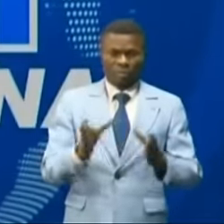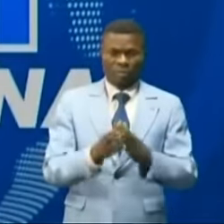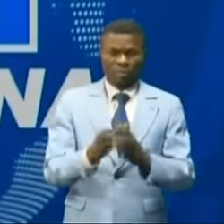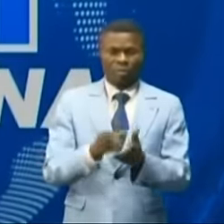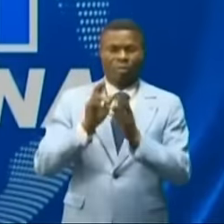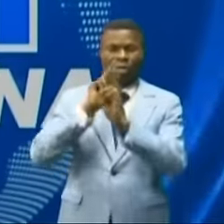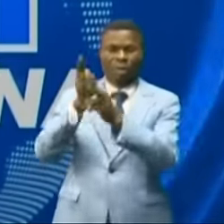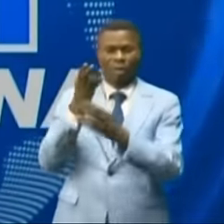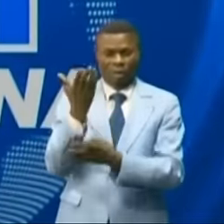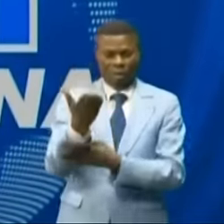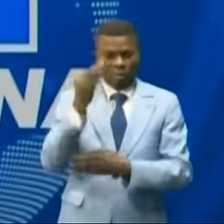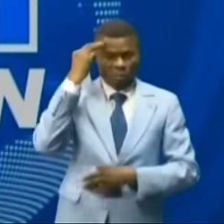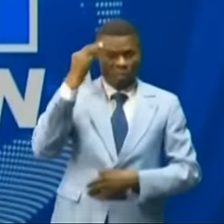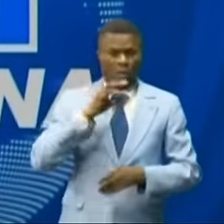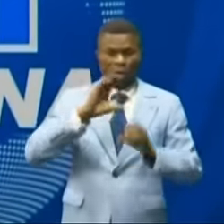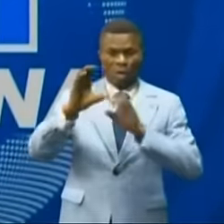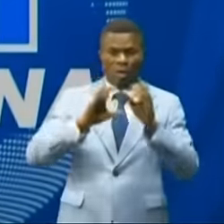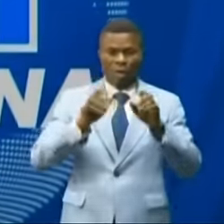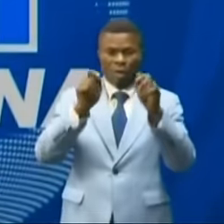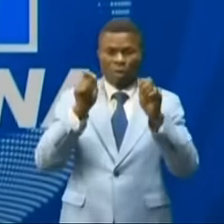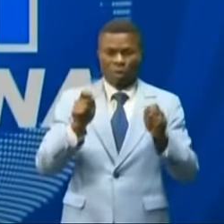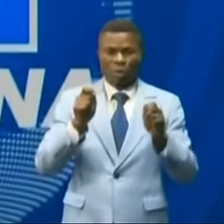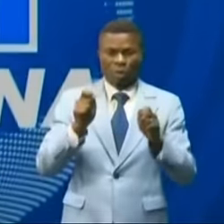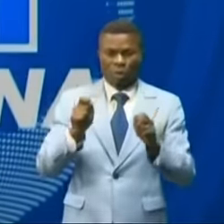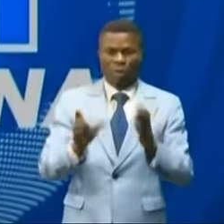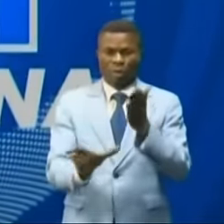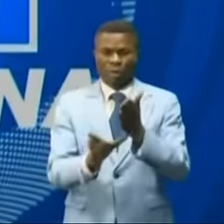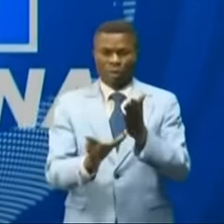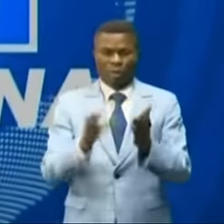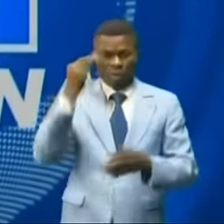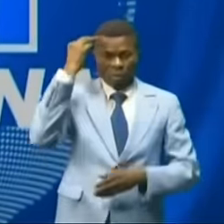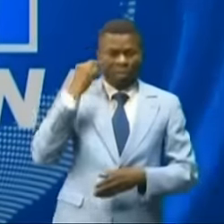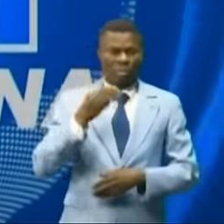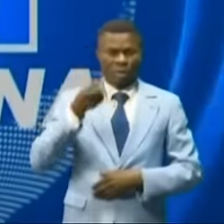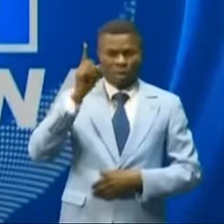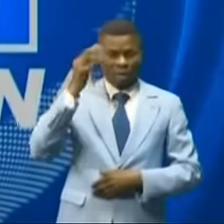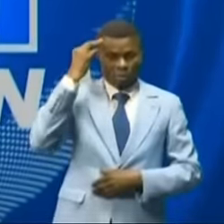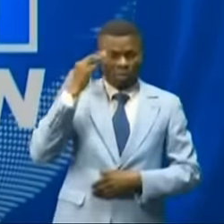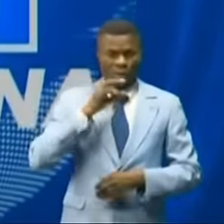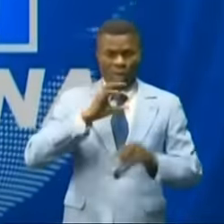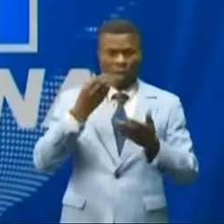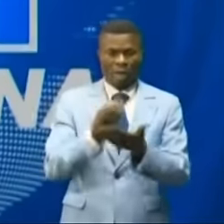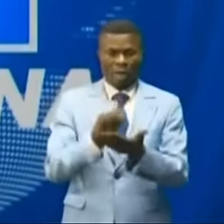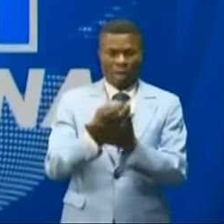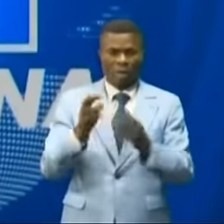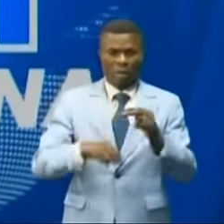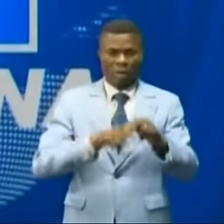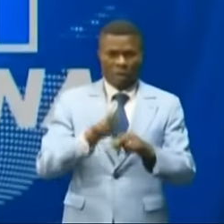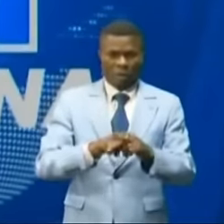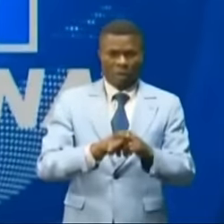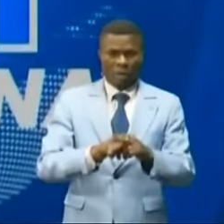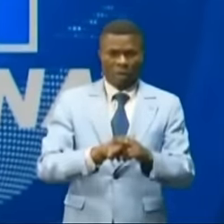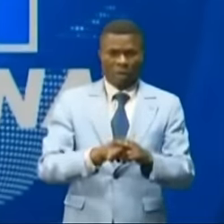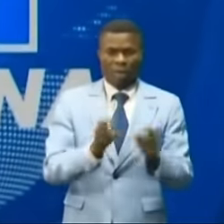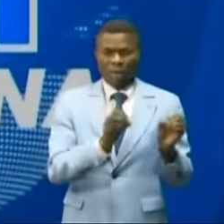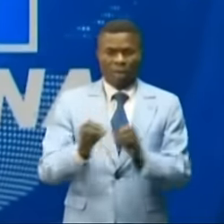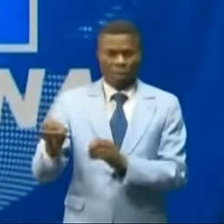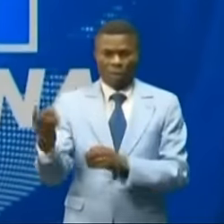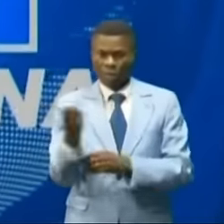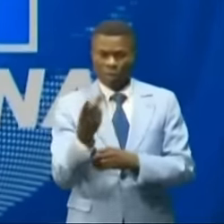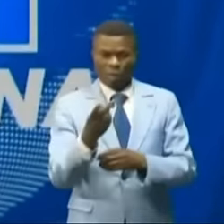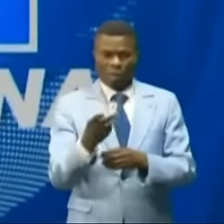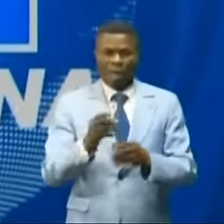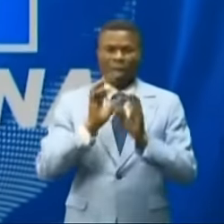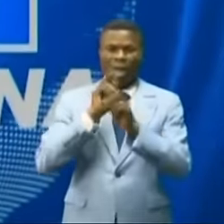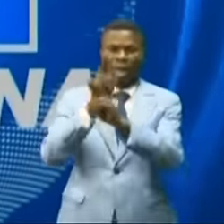Redevabilité oblige, le ministre de la Communication et Médias et vice-premier ministre, ministre de l'Économie nationale ont animé conjointement un